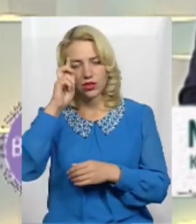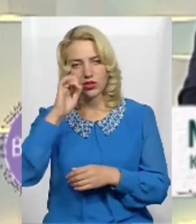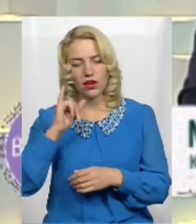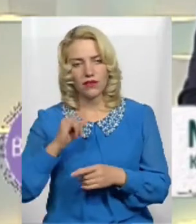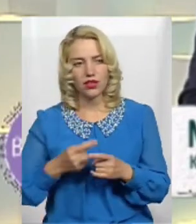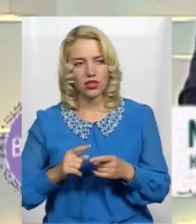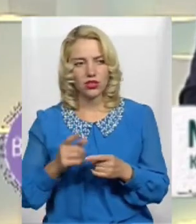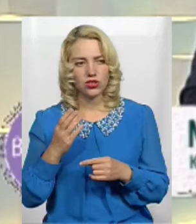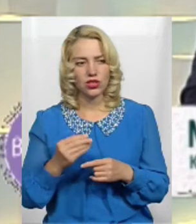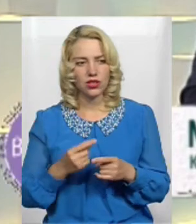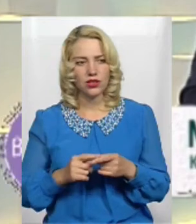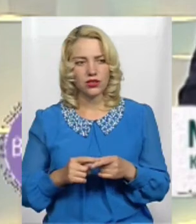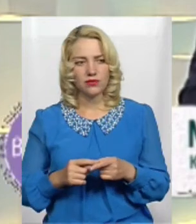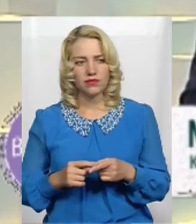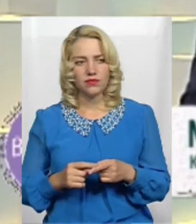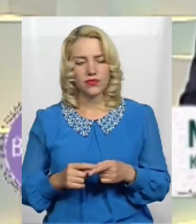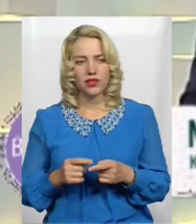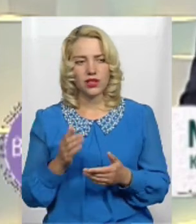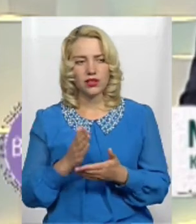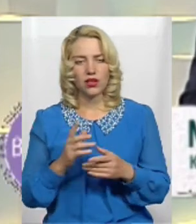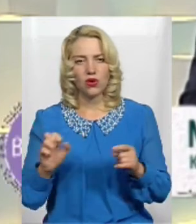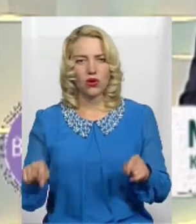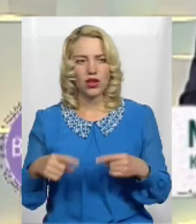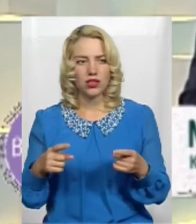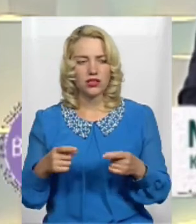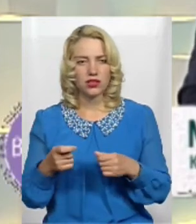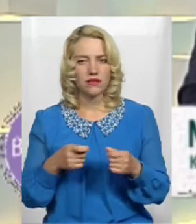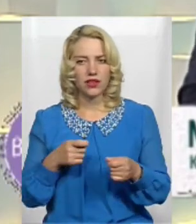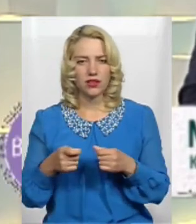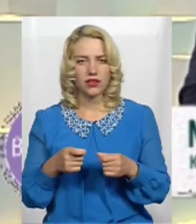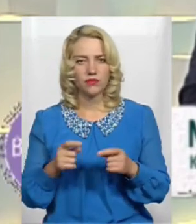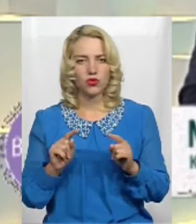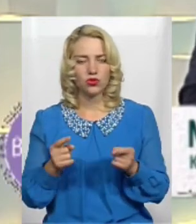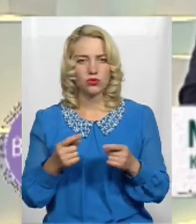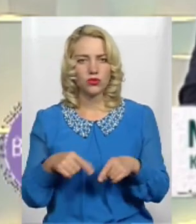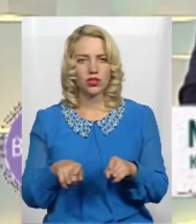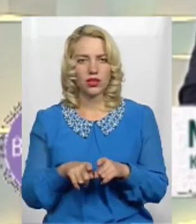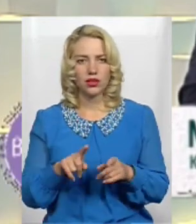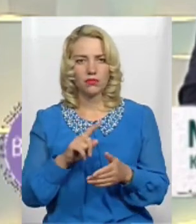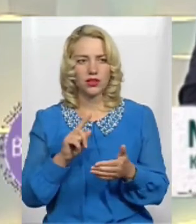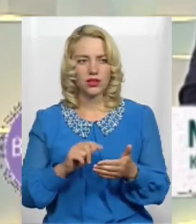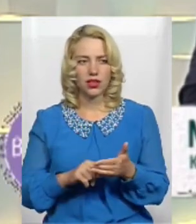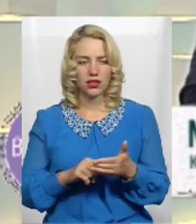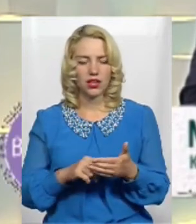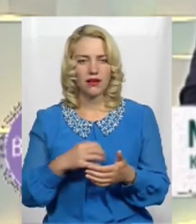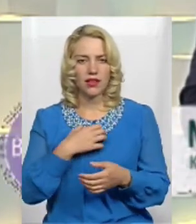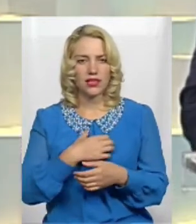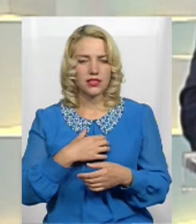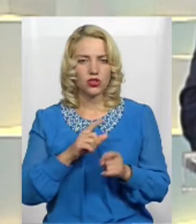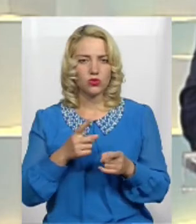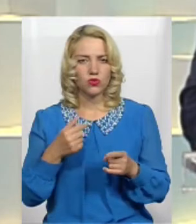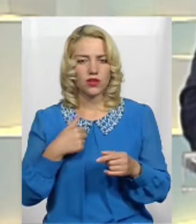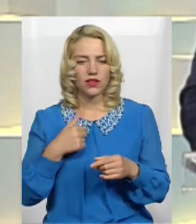і відповідно похідна вже йде організація влади. Чому таке питання назріле, я вважаю? Тому що